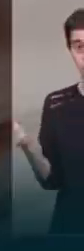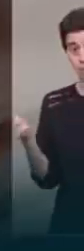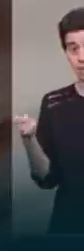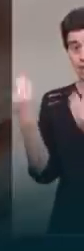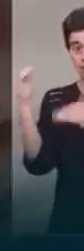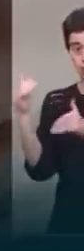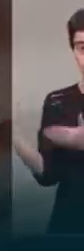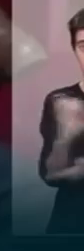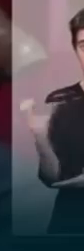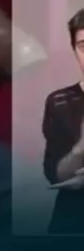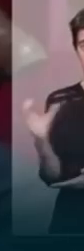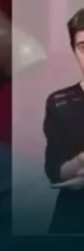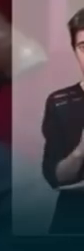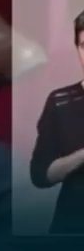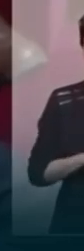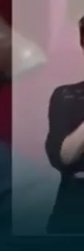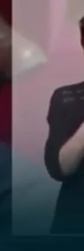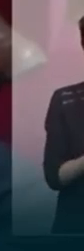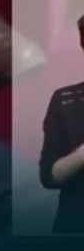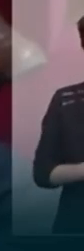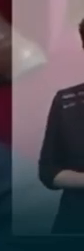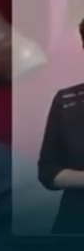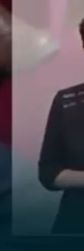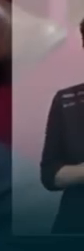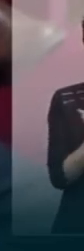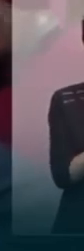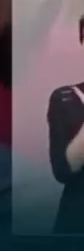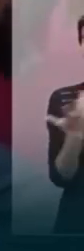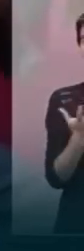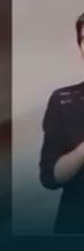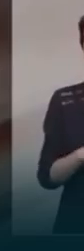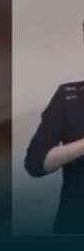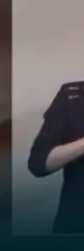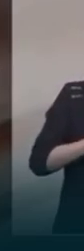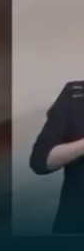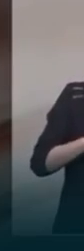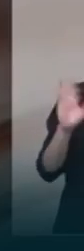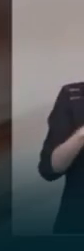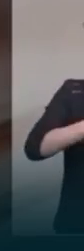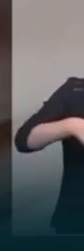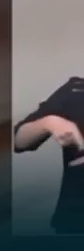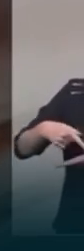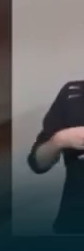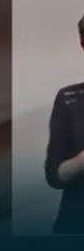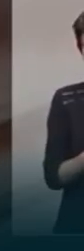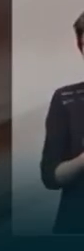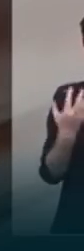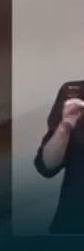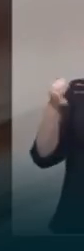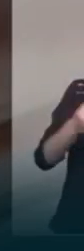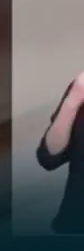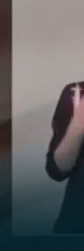que ça soutient la croissance. Il est éclairant parce qu'il montre aussi que la politique fiscale que nous avons menée profite plus fortement aux 10% de Français